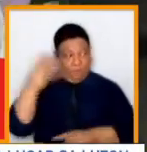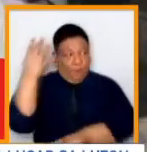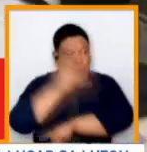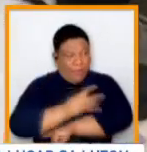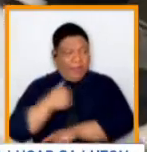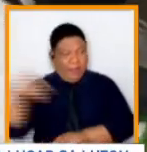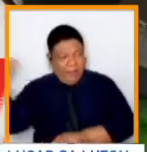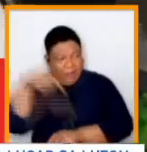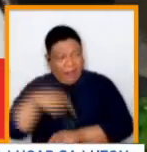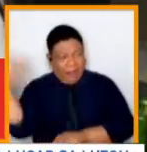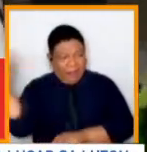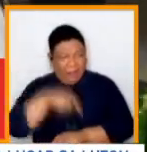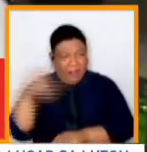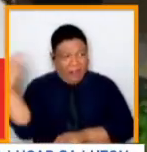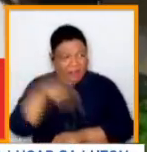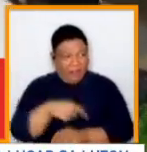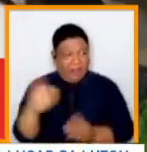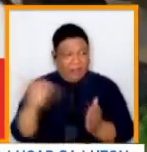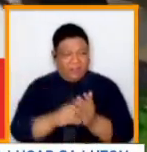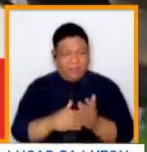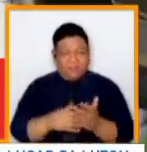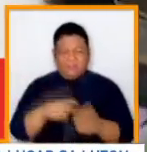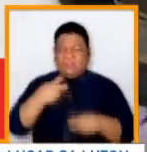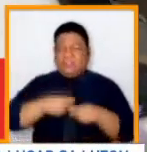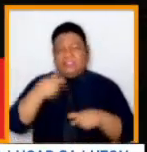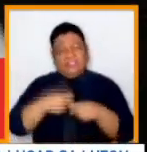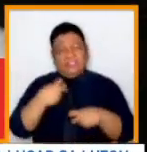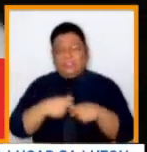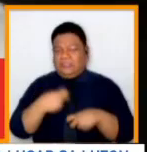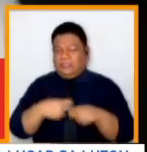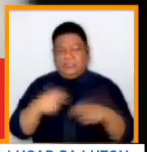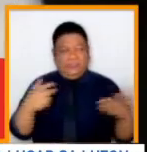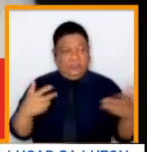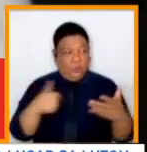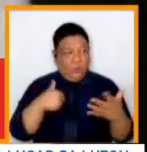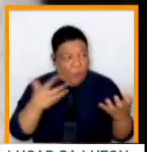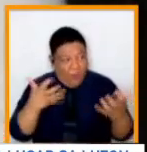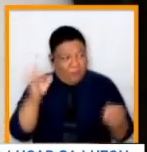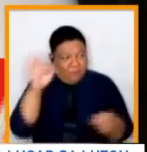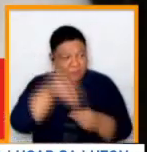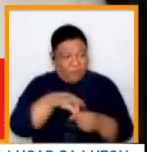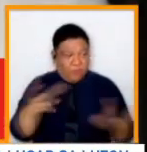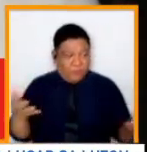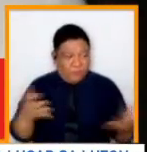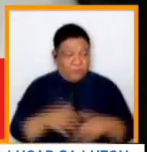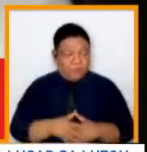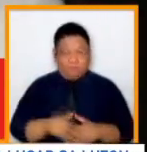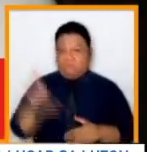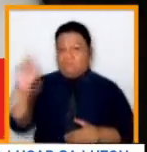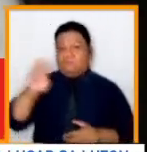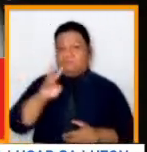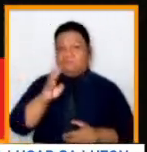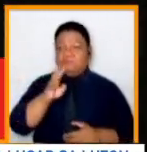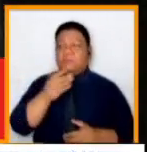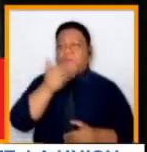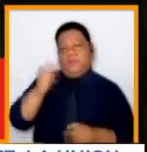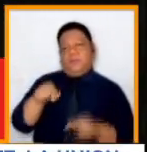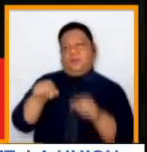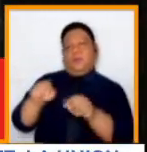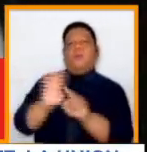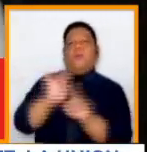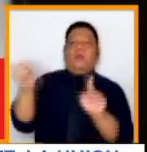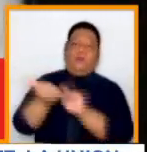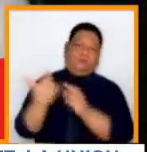sa ano. Mahirap, sobra. Gusto lang namin bumoto. Mas maganda po talaga ilagay ibaba sa barangay. Kasi para lahat